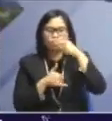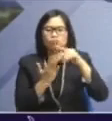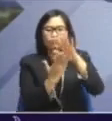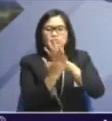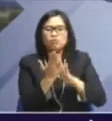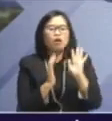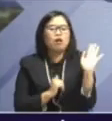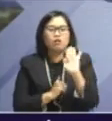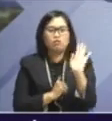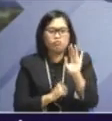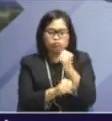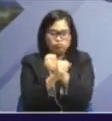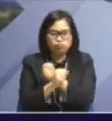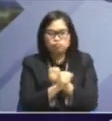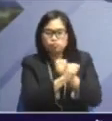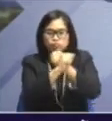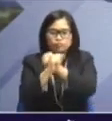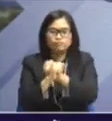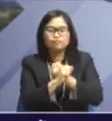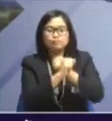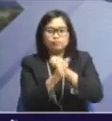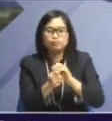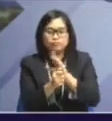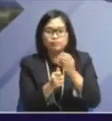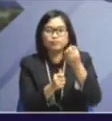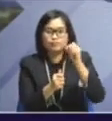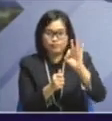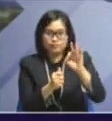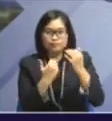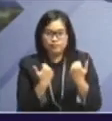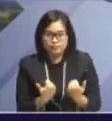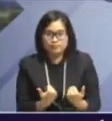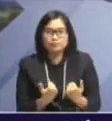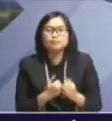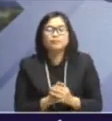ในพื้นที่ของเรานะคะก็เป็นการเฝ้าระวังการแพร่ระบาดของไวรัสโควิด-19 ในประเทศไทยของเราอย่างต่อเนื่องค่ะ